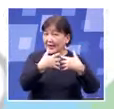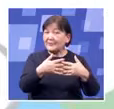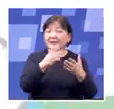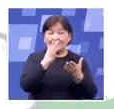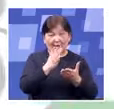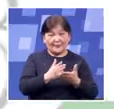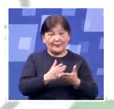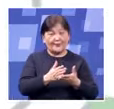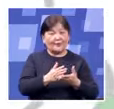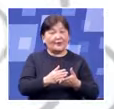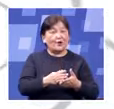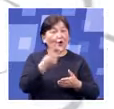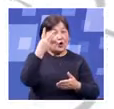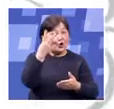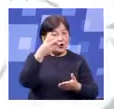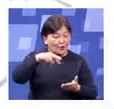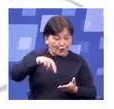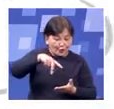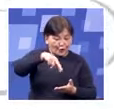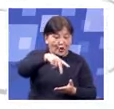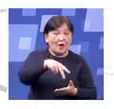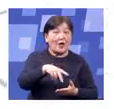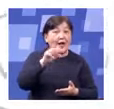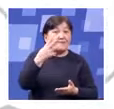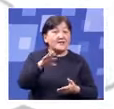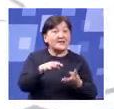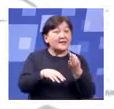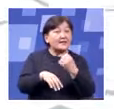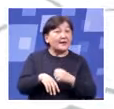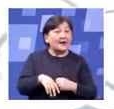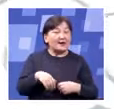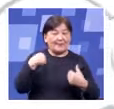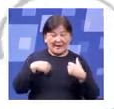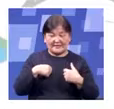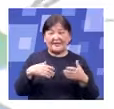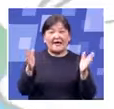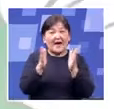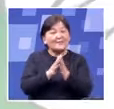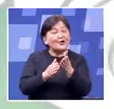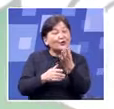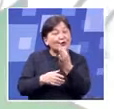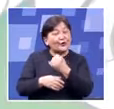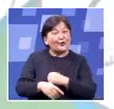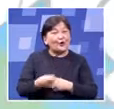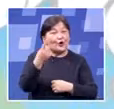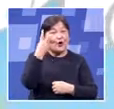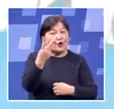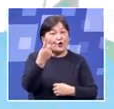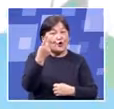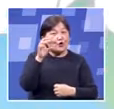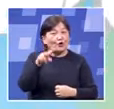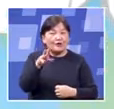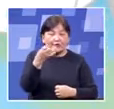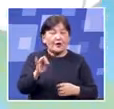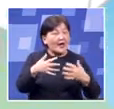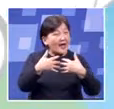байгааг мөн хоёр хөлтэй амтан хэд байгааг багштай нэрлээрэй. Хоёр хөлтэй амтан